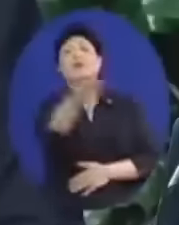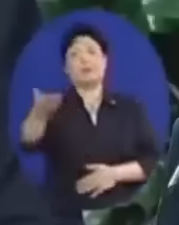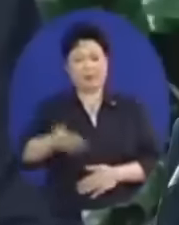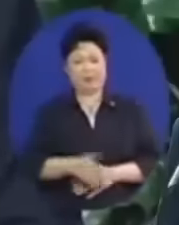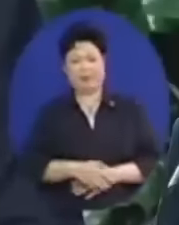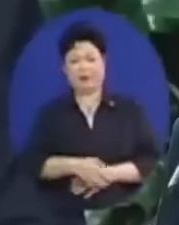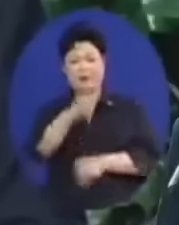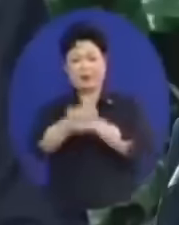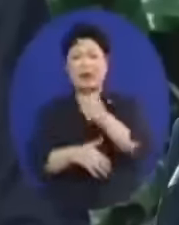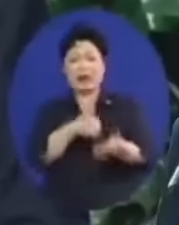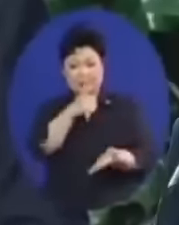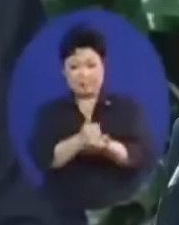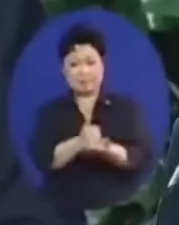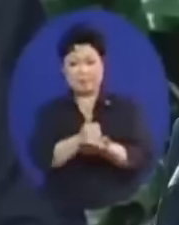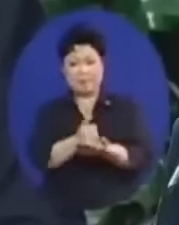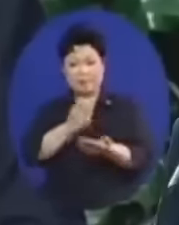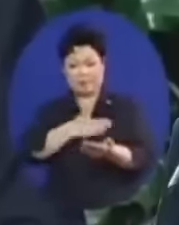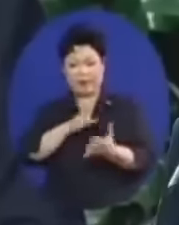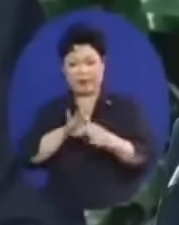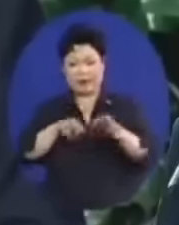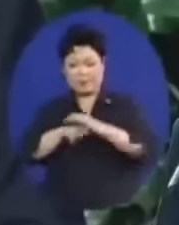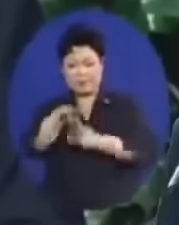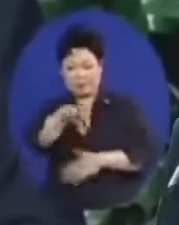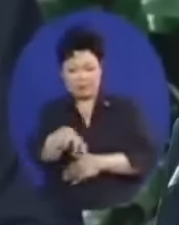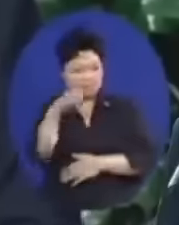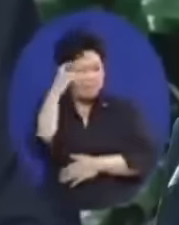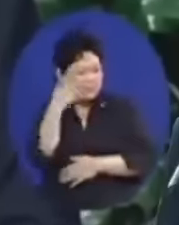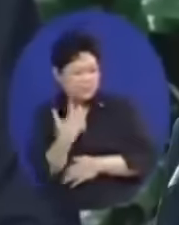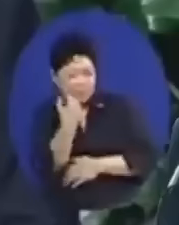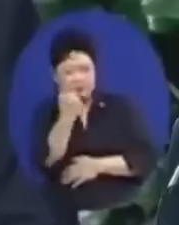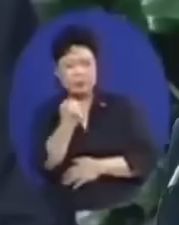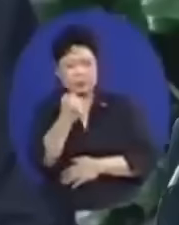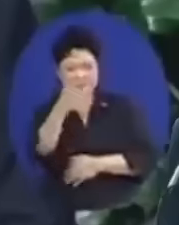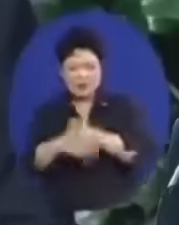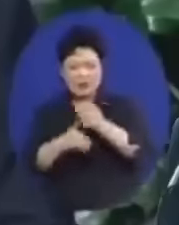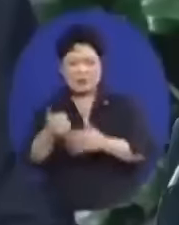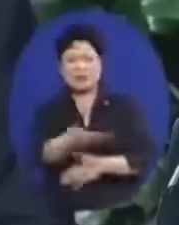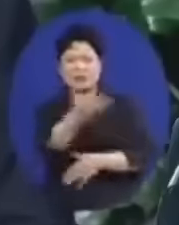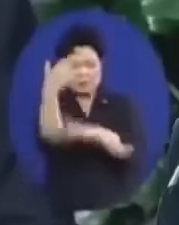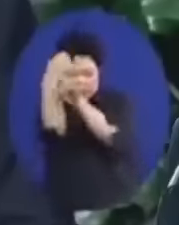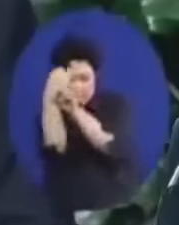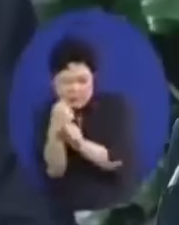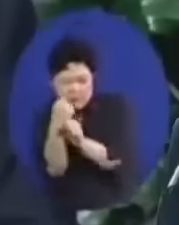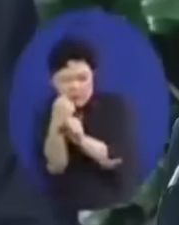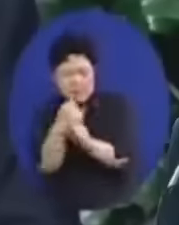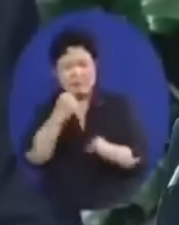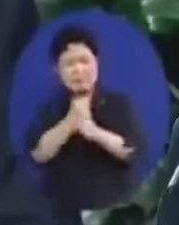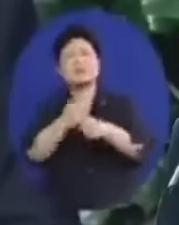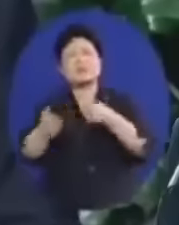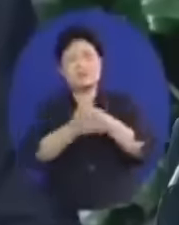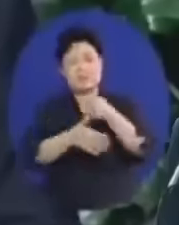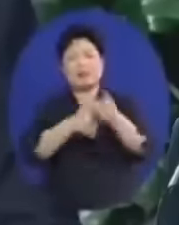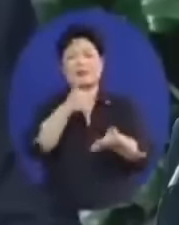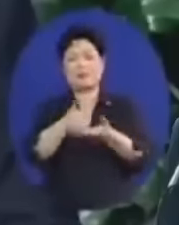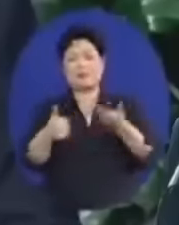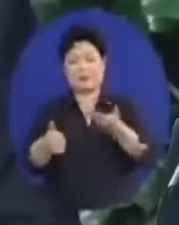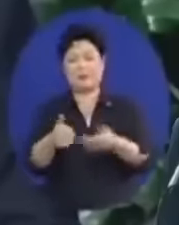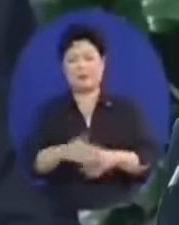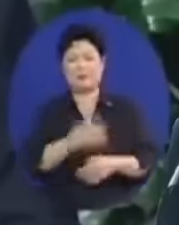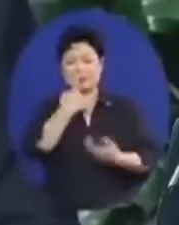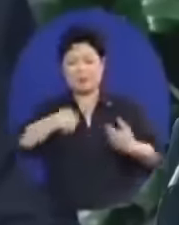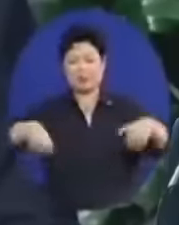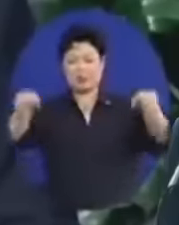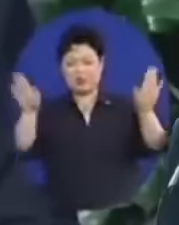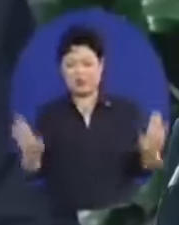여러분이 하나님을 나의 피난처로 생각하고 그를 여러분이 의지하는 곳으로 삼았기 때문에 하나님께서